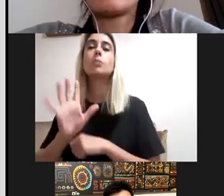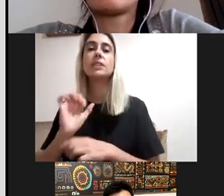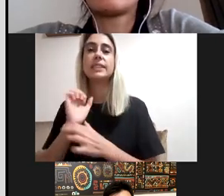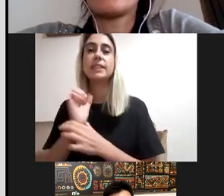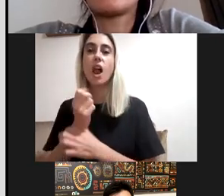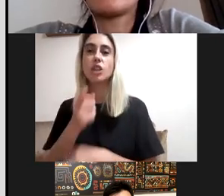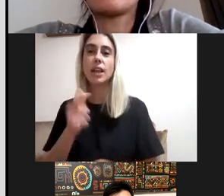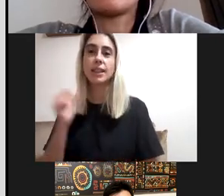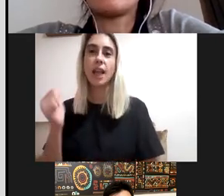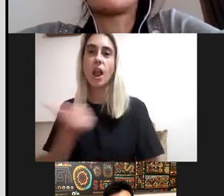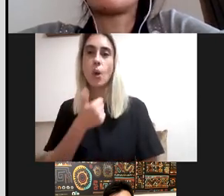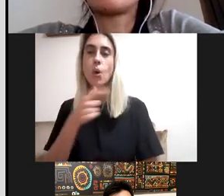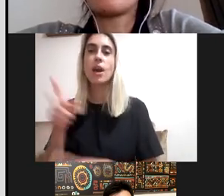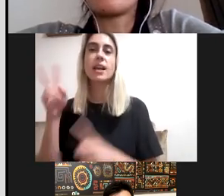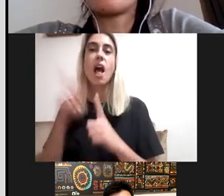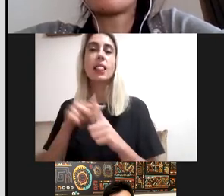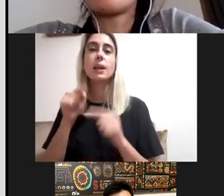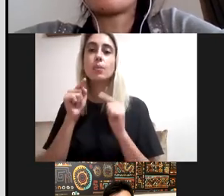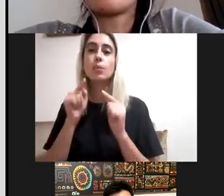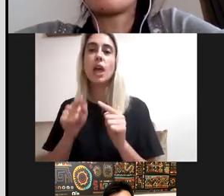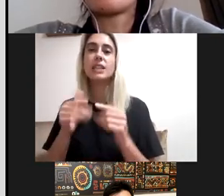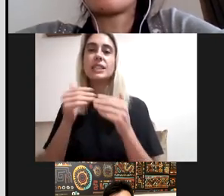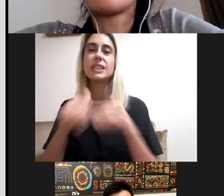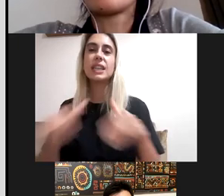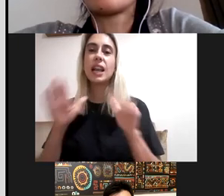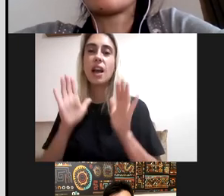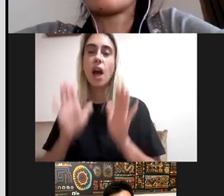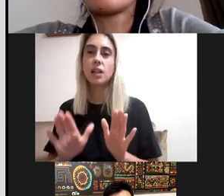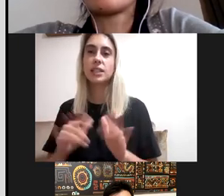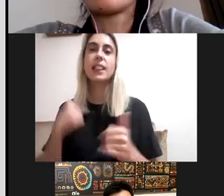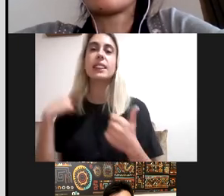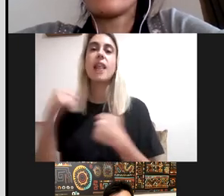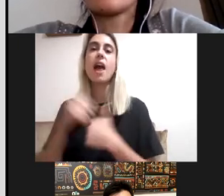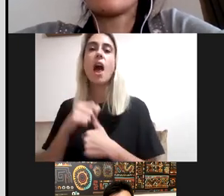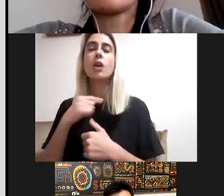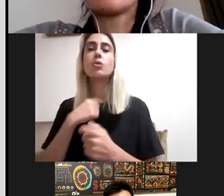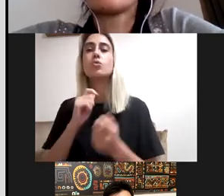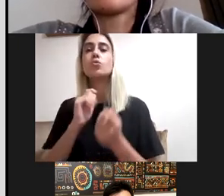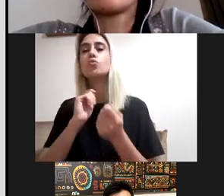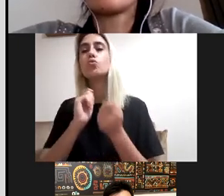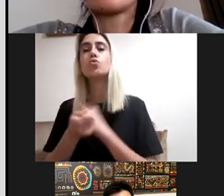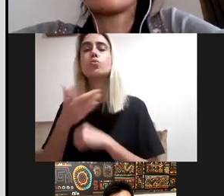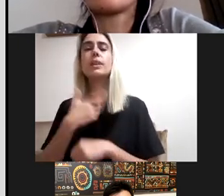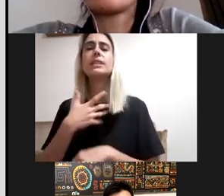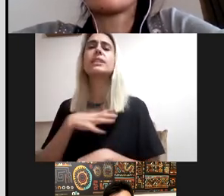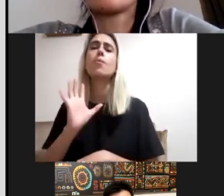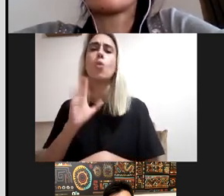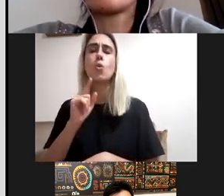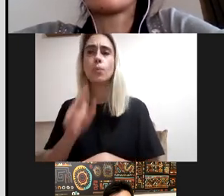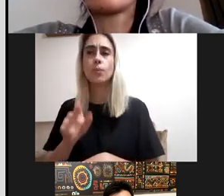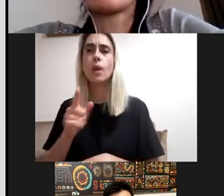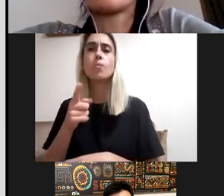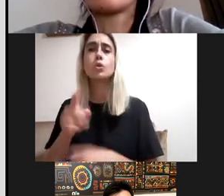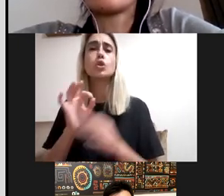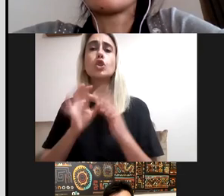gerekiyor. Yani katkım burada sınırlı kalsın. Zaten tekrara düşmek istemiyorum ama ya bunun çözümü için bence